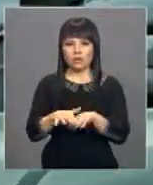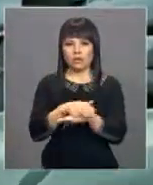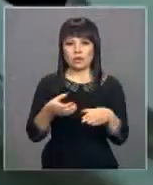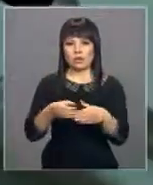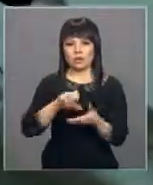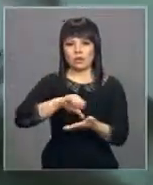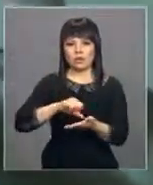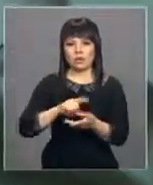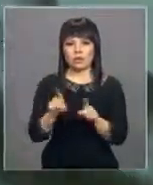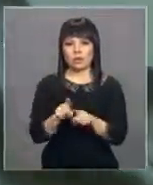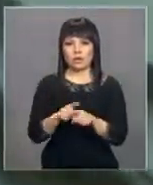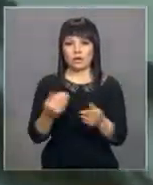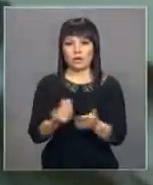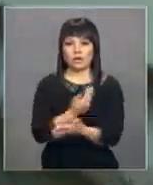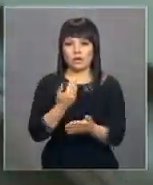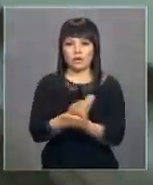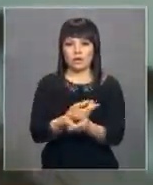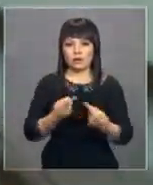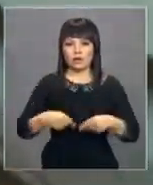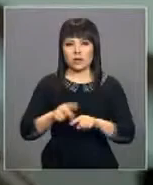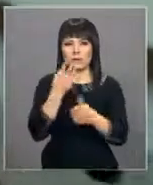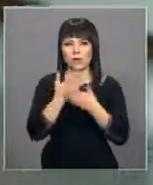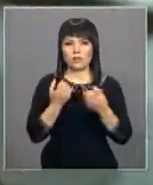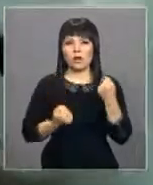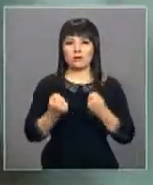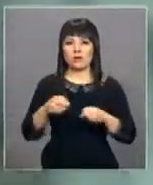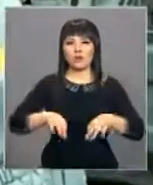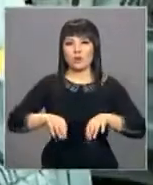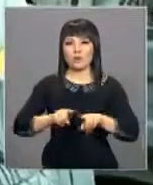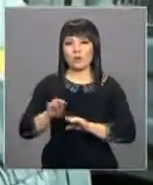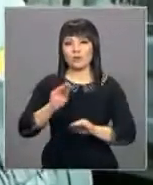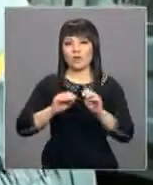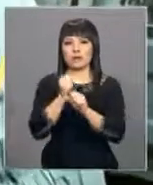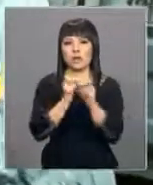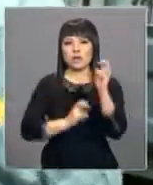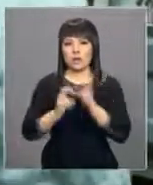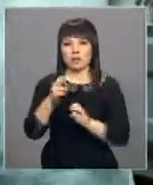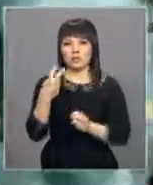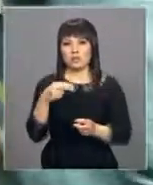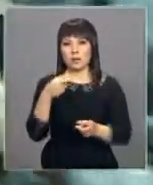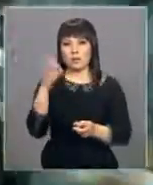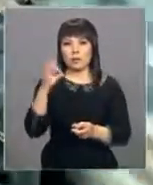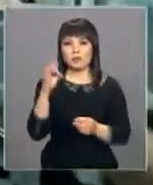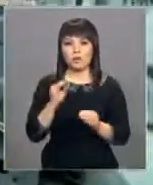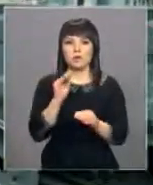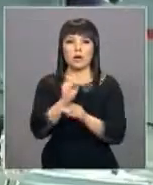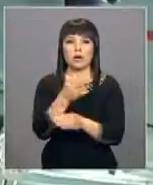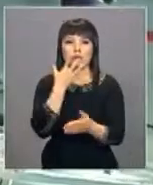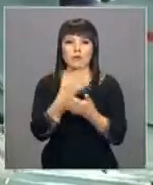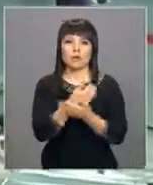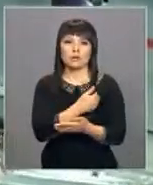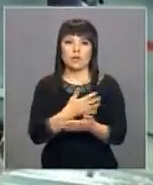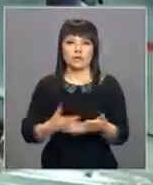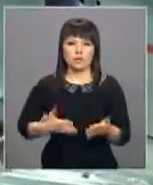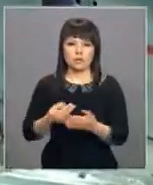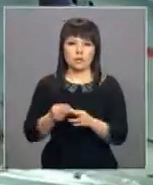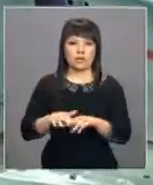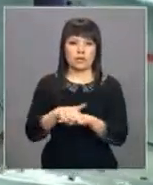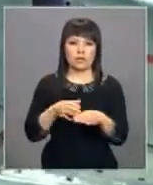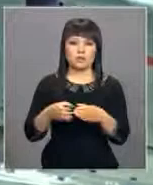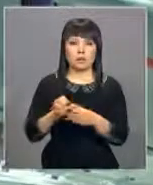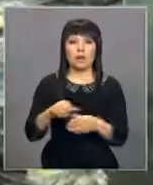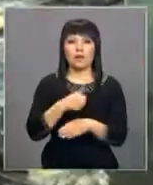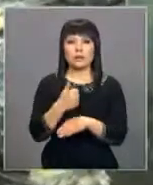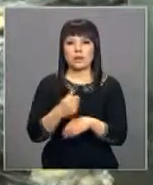хабарлауынша, осылайша жергілікті билік авто өндіру компаниясында өз үлесін 20%-ға дейін арттыруды көздеп отыр. Ал компания басшылары